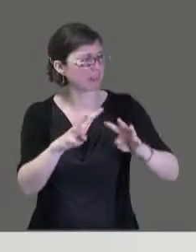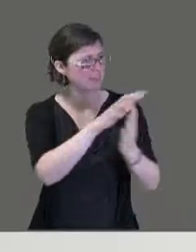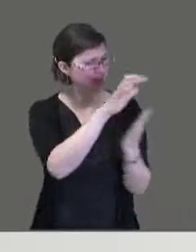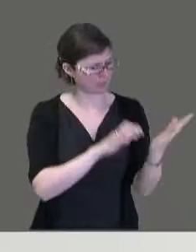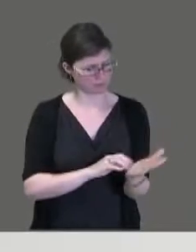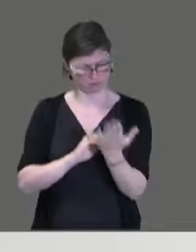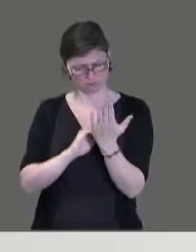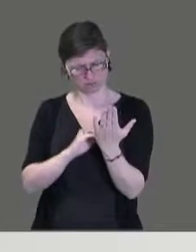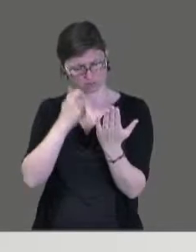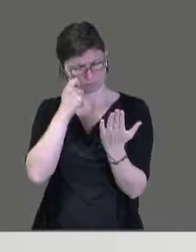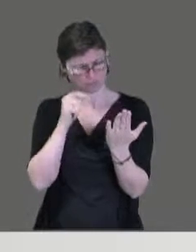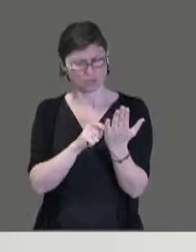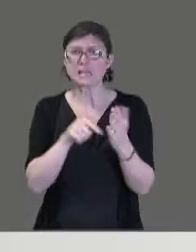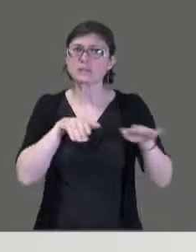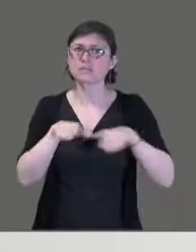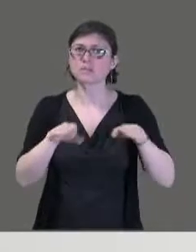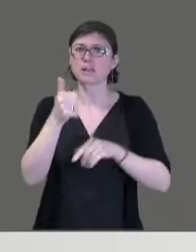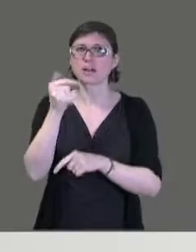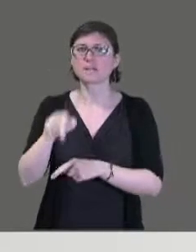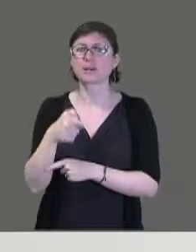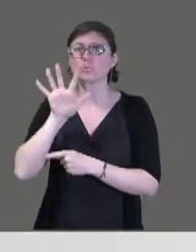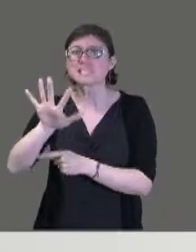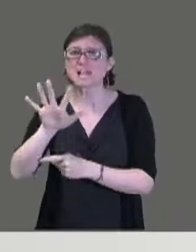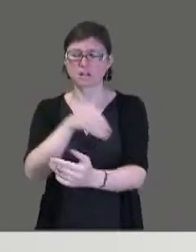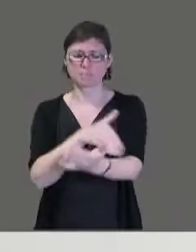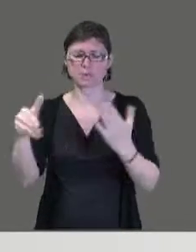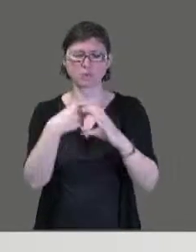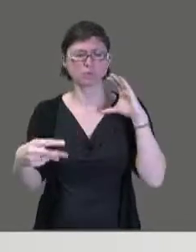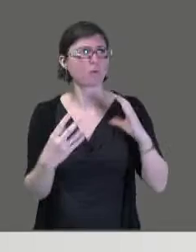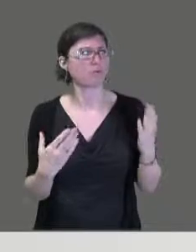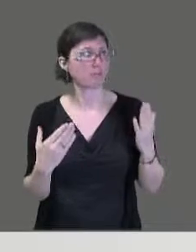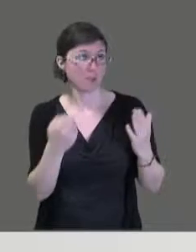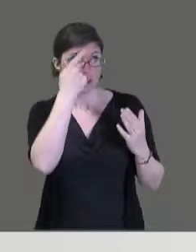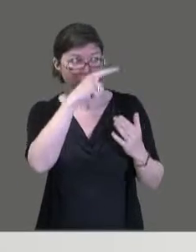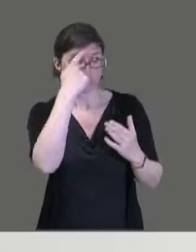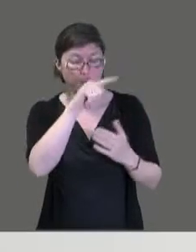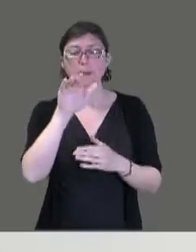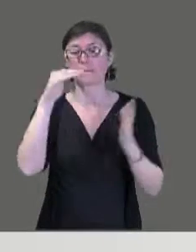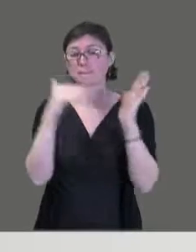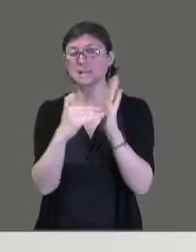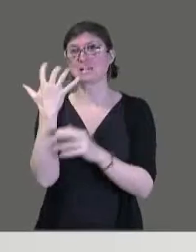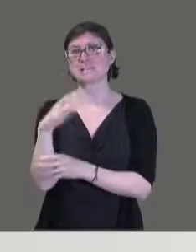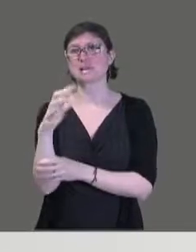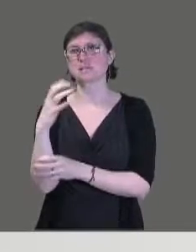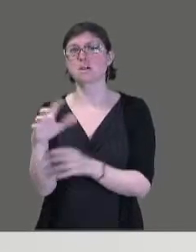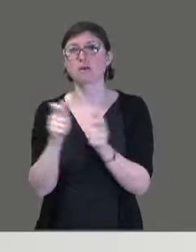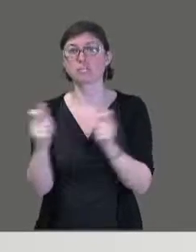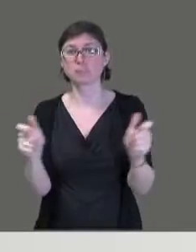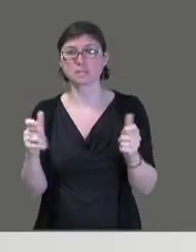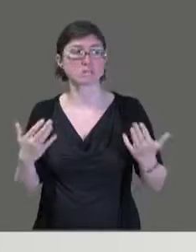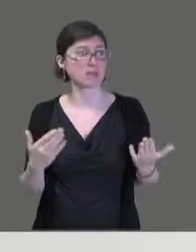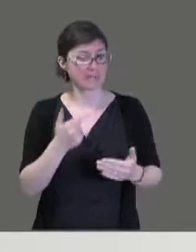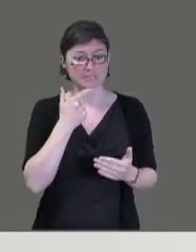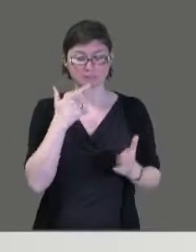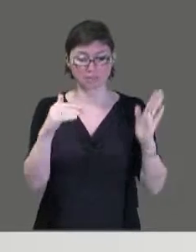c'est un dispositif à 1,5 million d'euros qui concernera 1500 entreprises, soit 1 000 euros